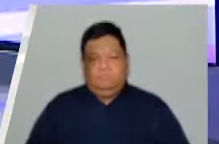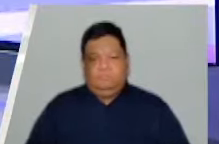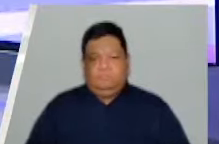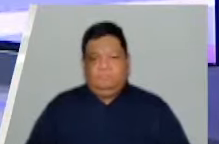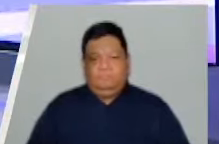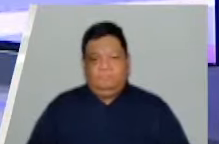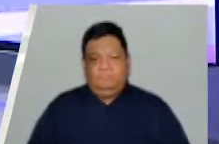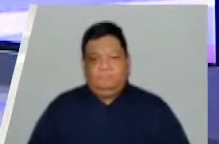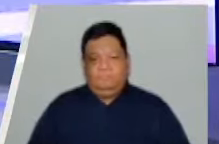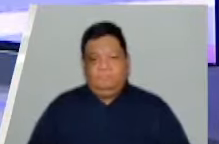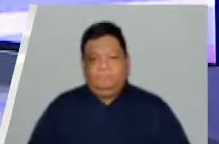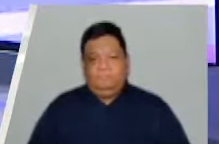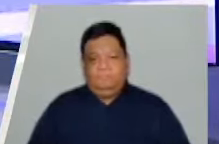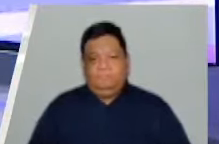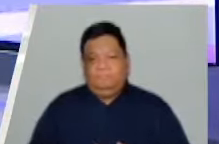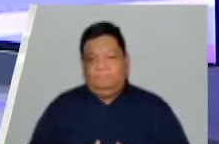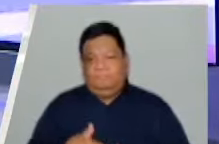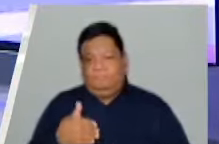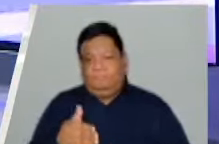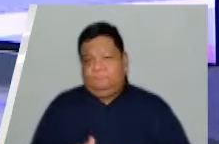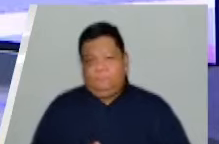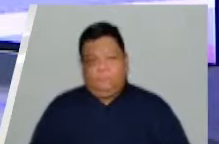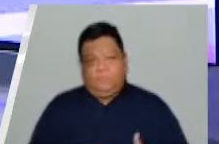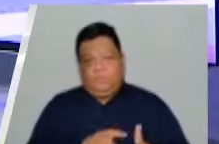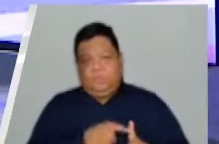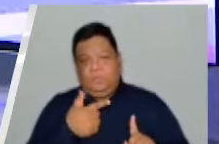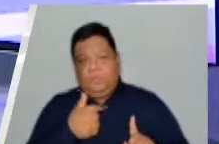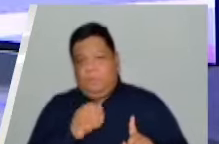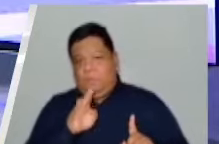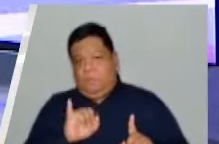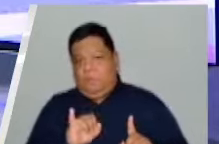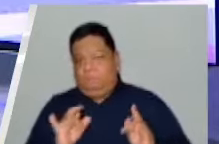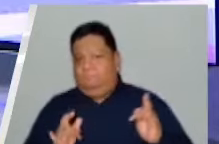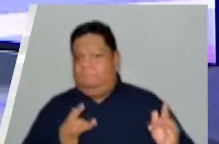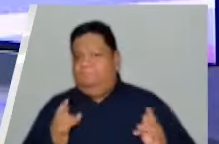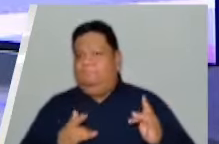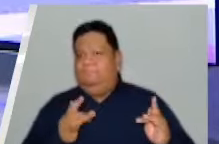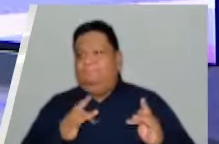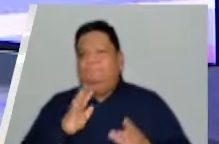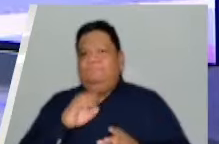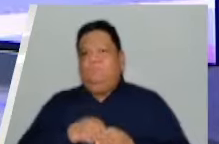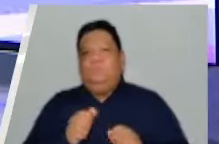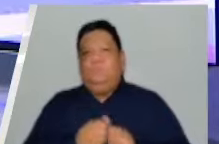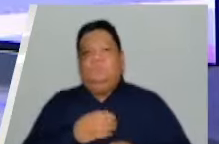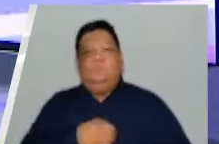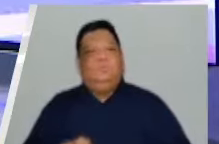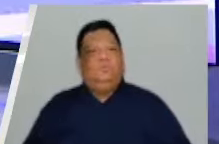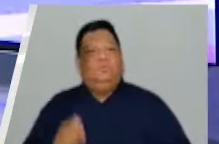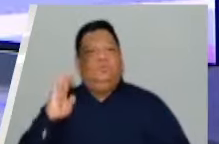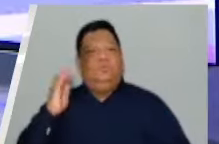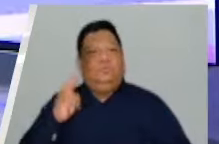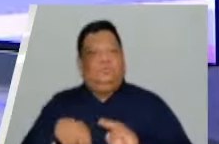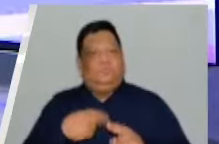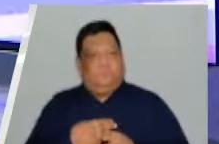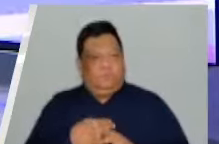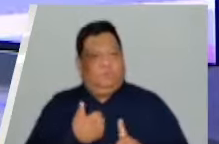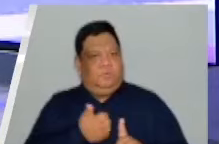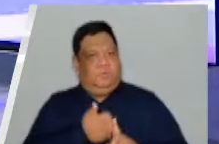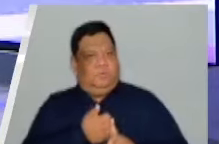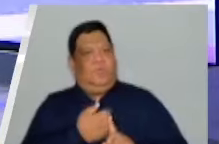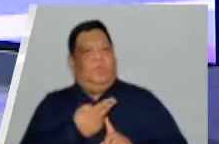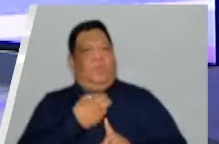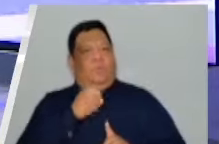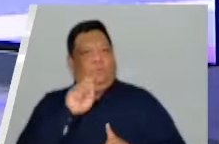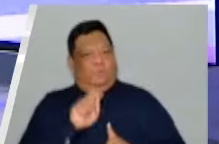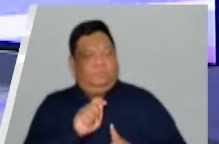Excited na si Sparkle star Gabby Garcia to step on the Miss Universe Philippines stage bilang host. Pero bago yan, nagpa-wow muna